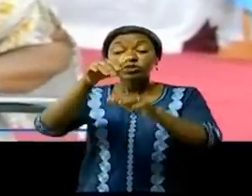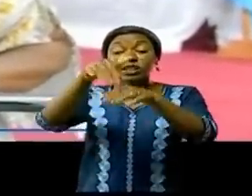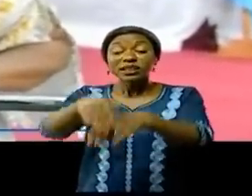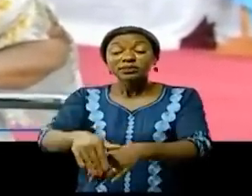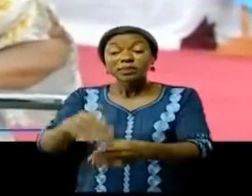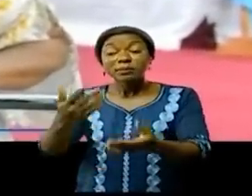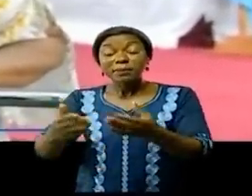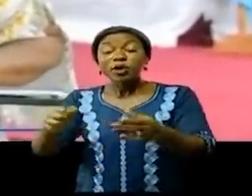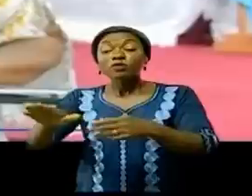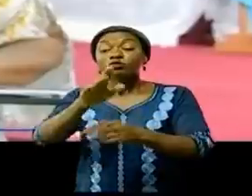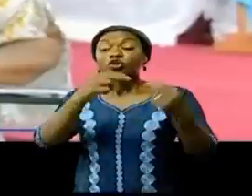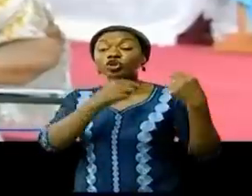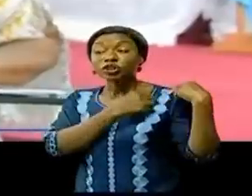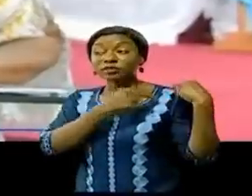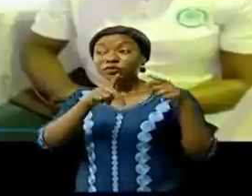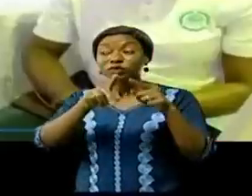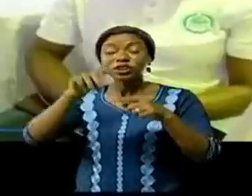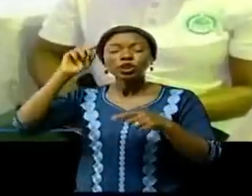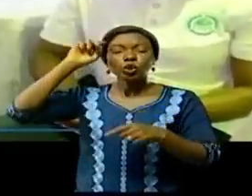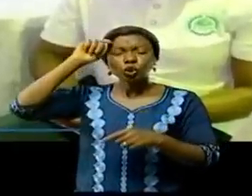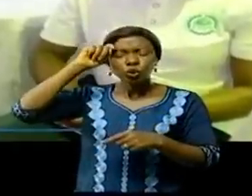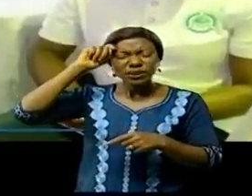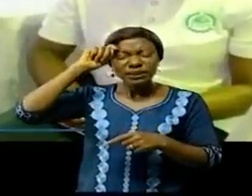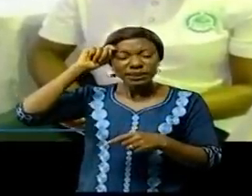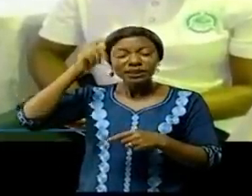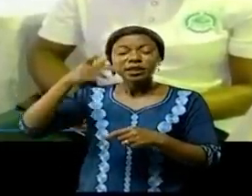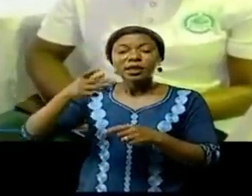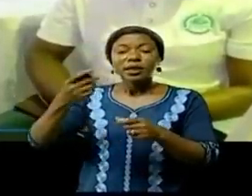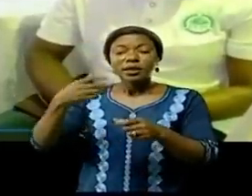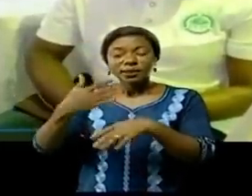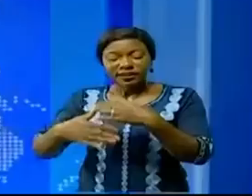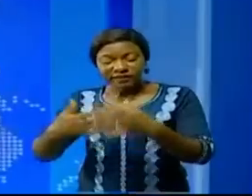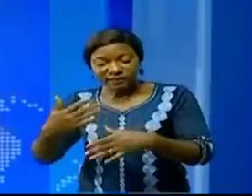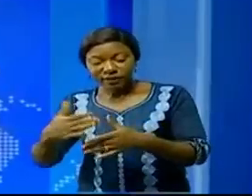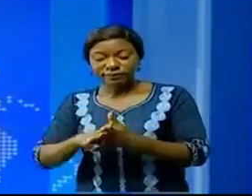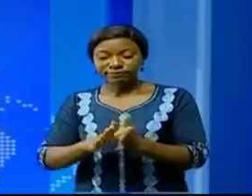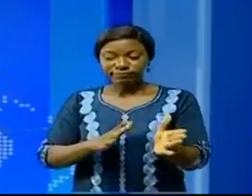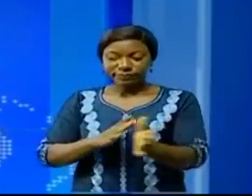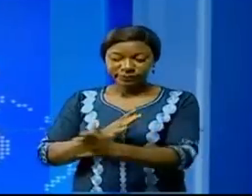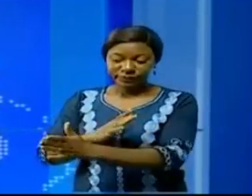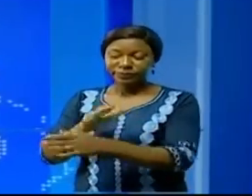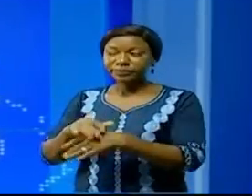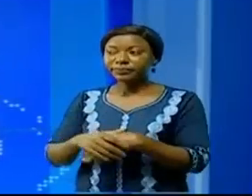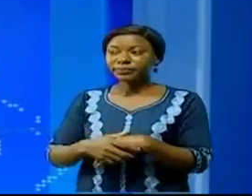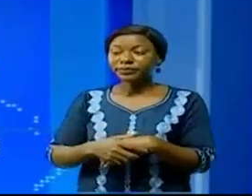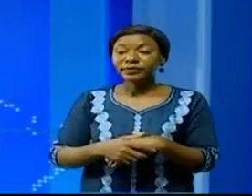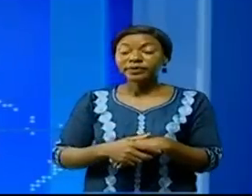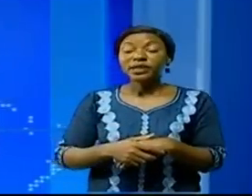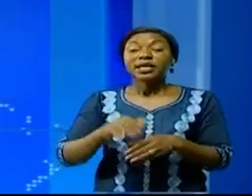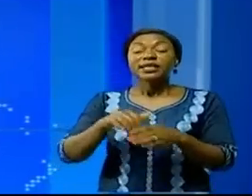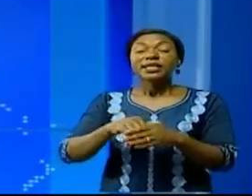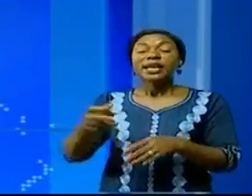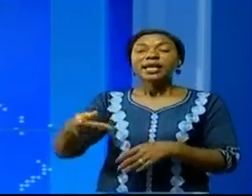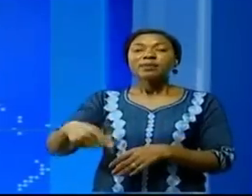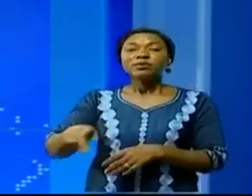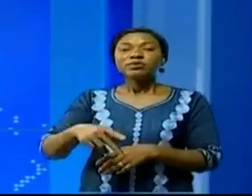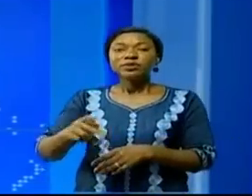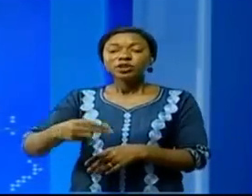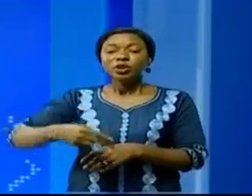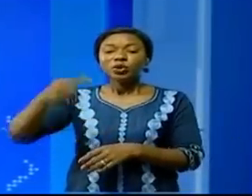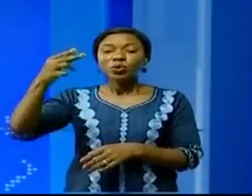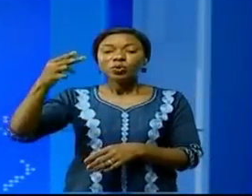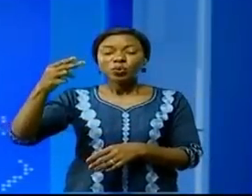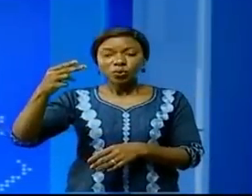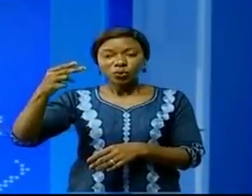employeurs par une prise de conscience professionnelle sans faille. Et dans la province du